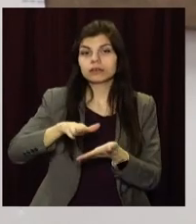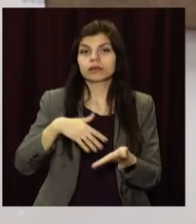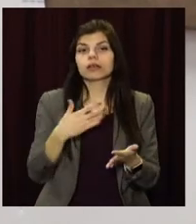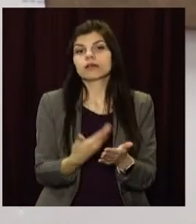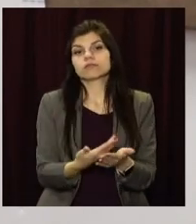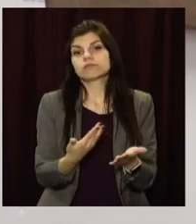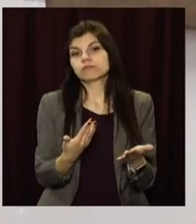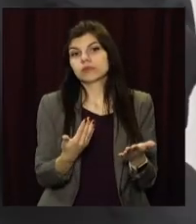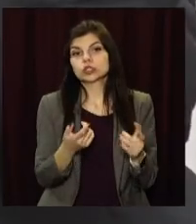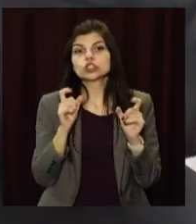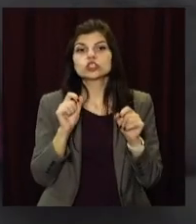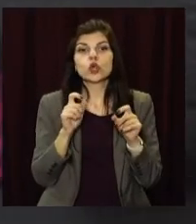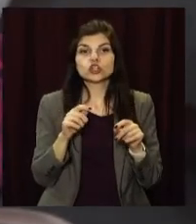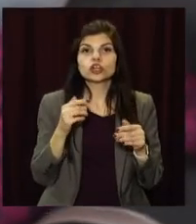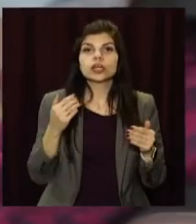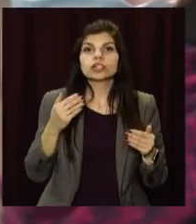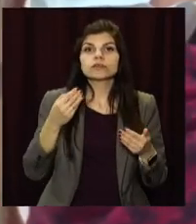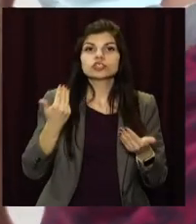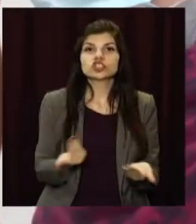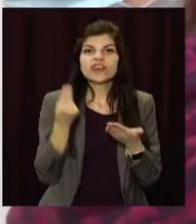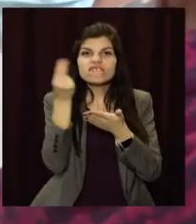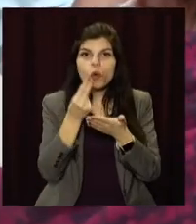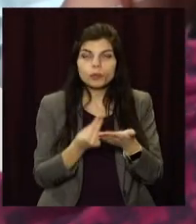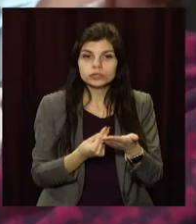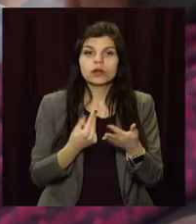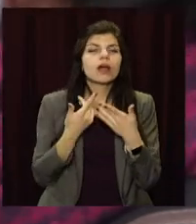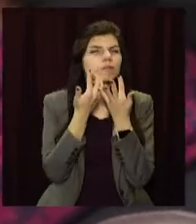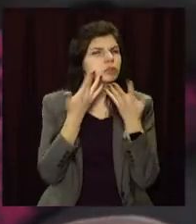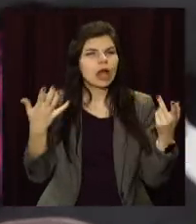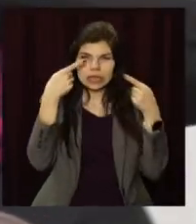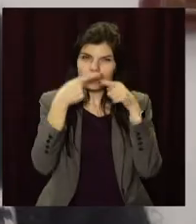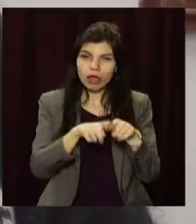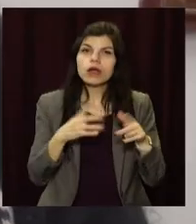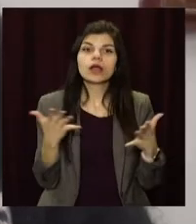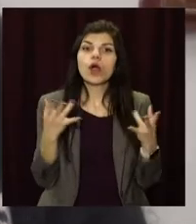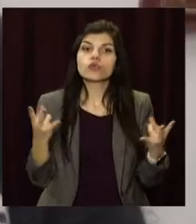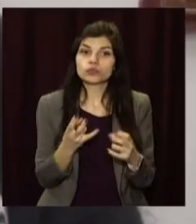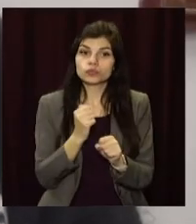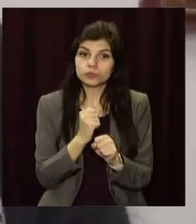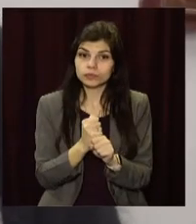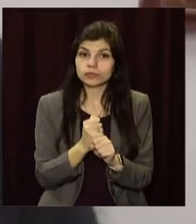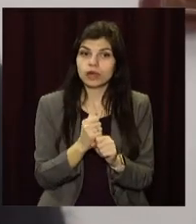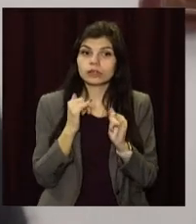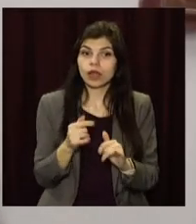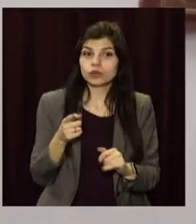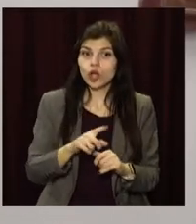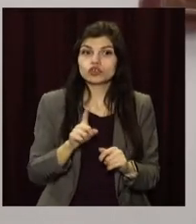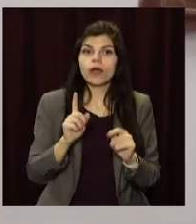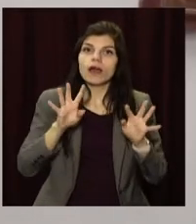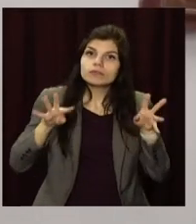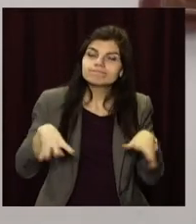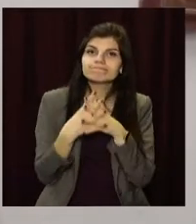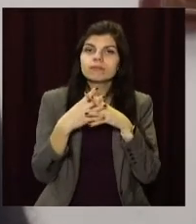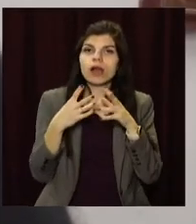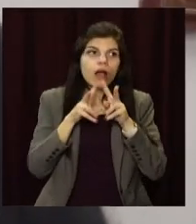наприклад, золотого живопису. Тобто різноманітні техніки, які потрібно робити для того, щоб